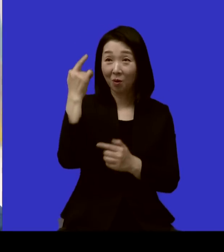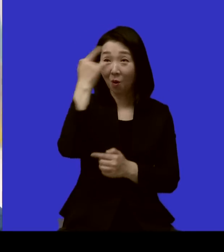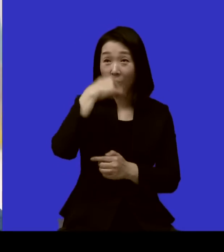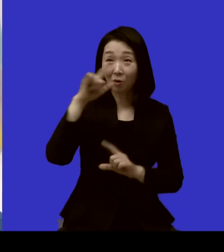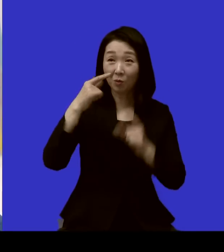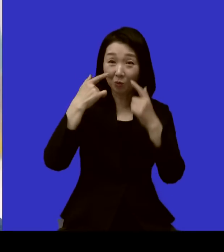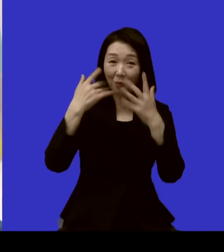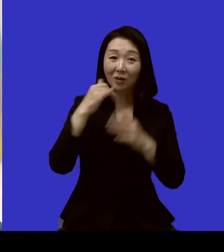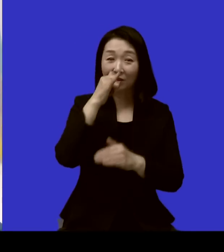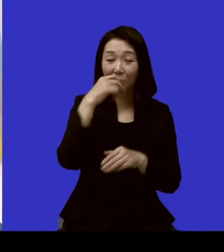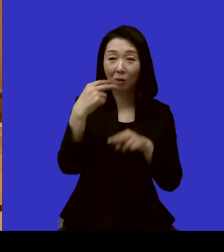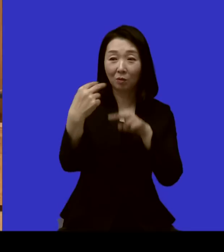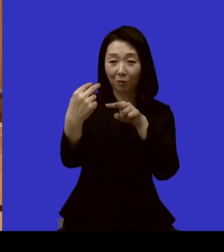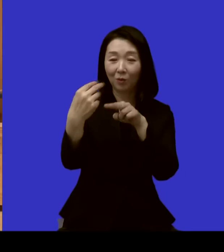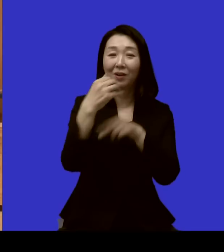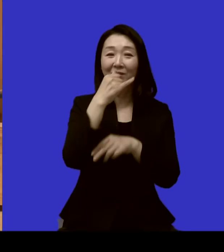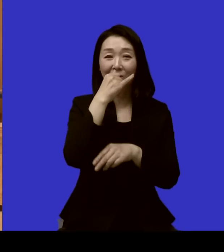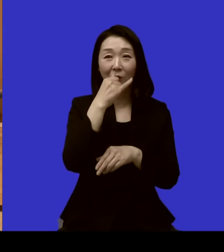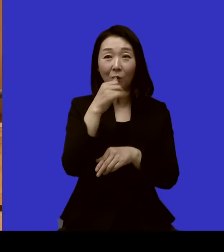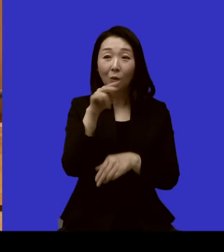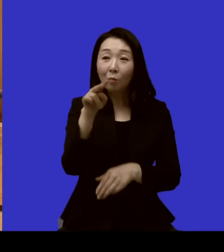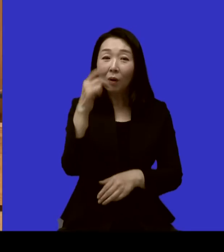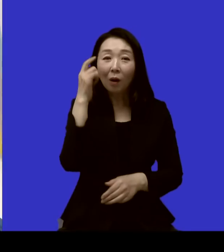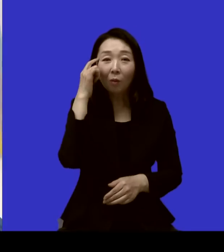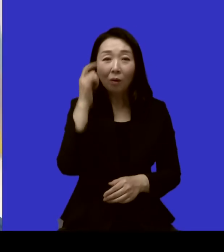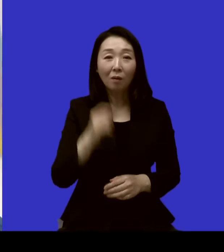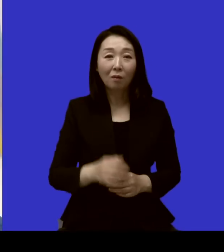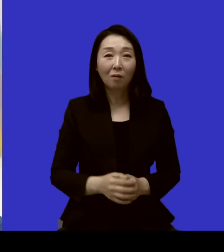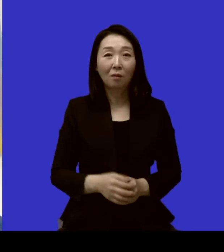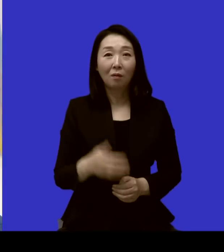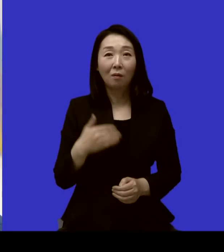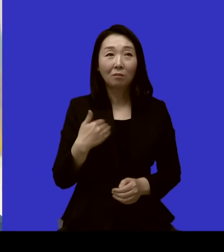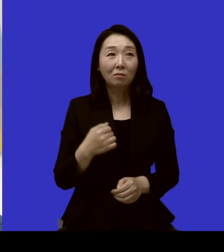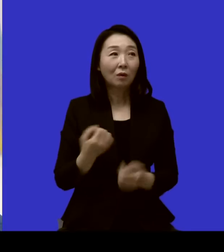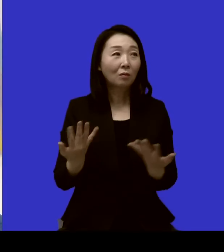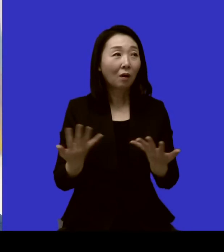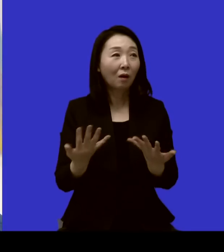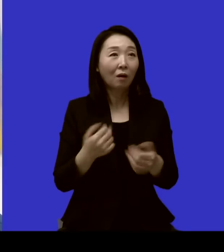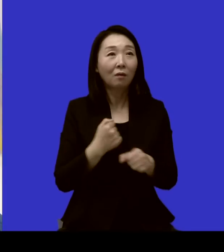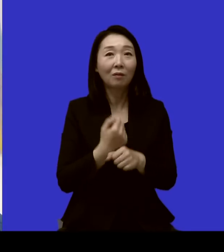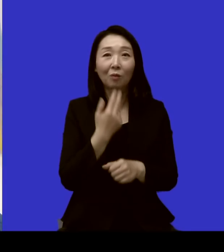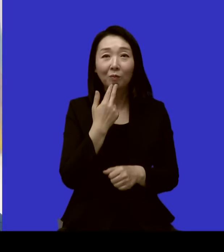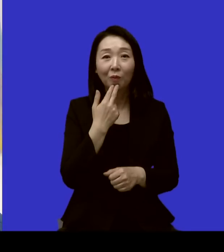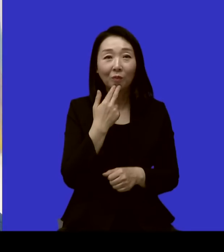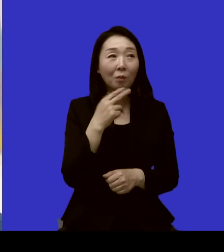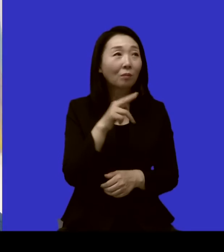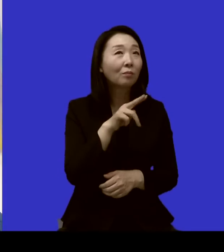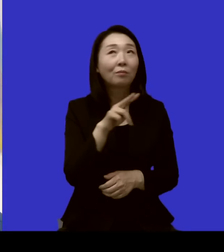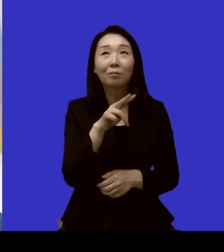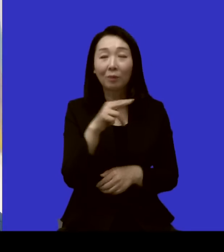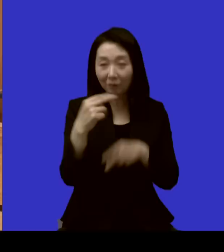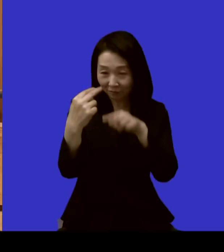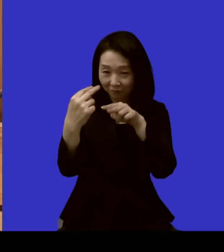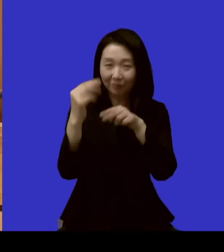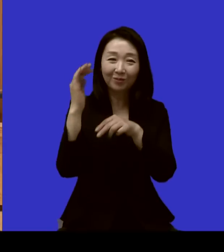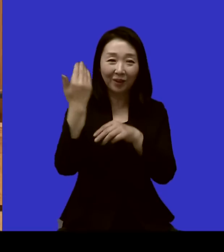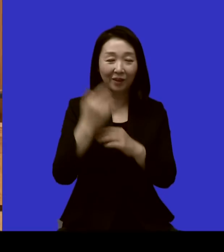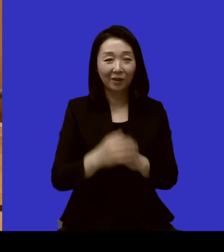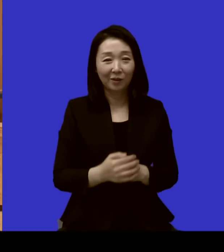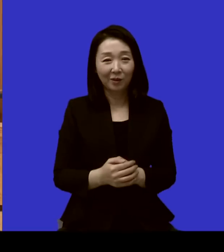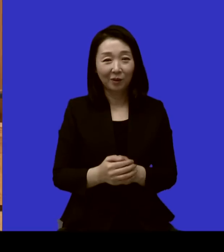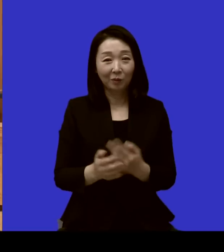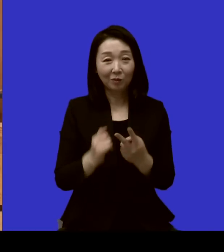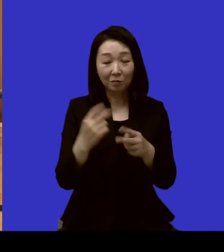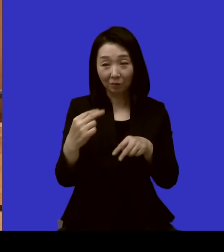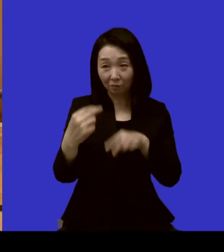그래요? 나는데 계속 이렇게 정면으로 앉아 근데 있어요. 왜 이렇게 자꾸 쳐다봤어요? 그러니까 저도 뭐 할 게 없다 보니까 아 예. 시선 둘 데가 없으니까. 뭘 해야 될지 모르겠고. 아 둘이 있는데 저 사이